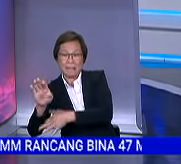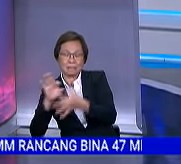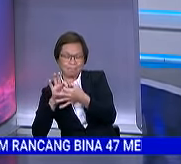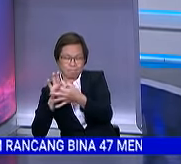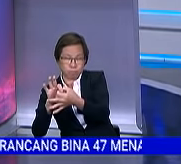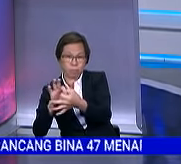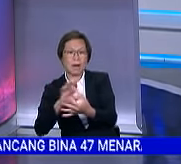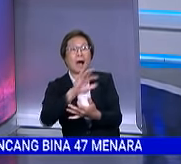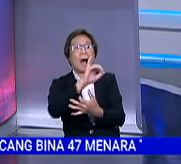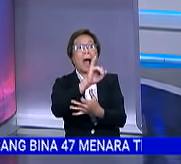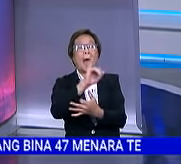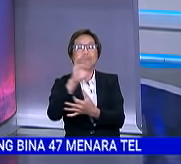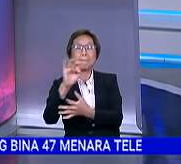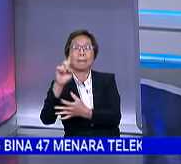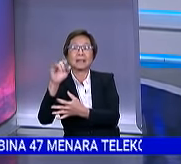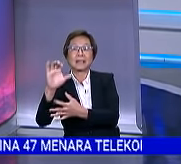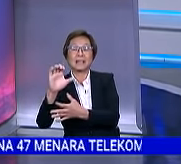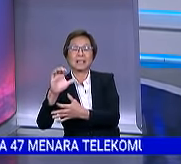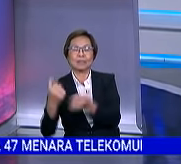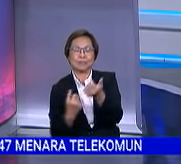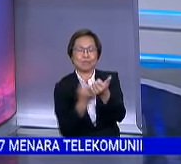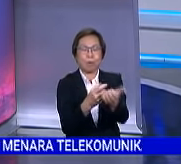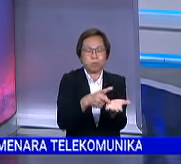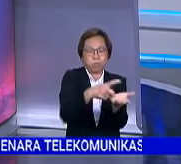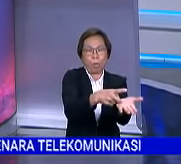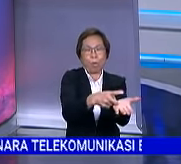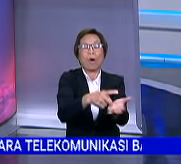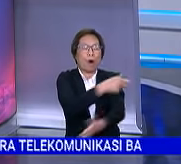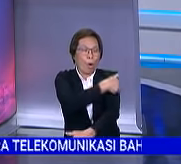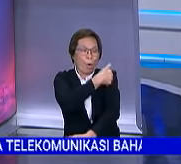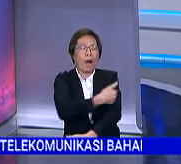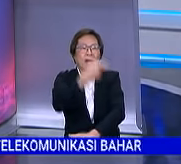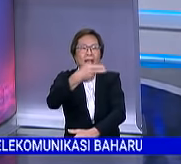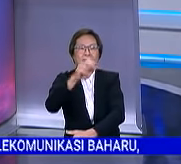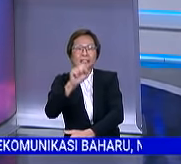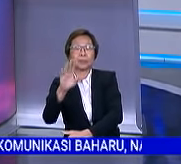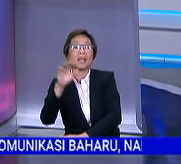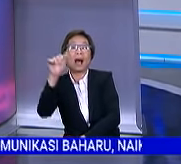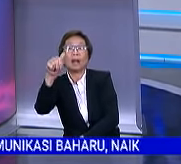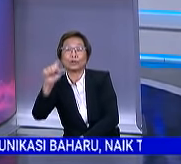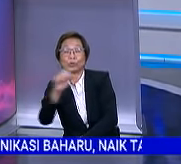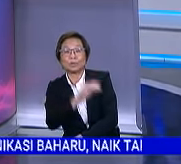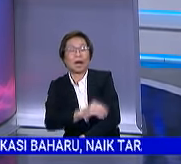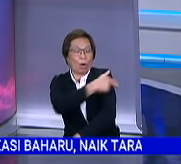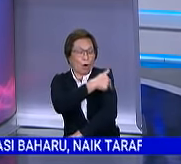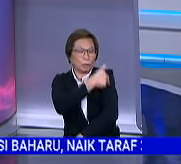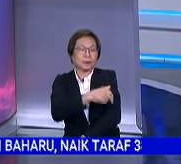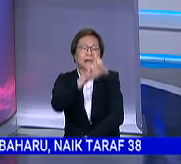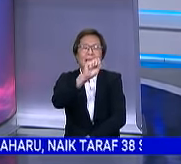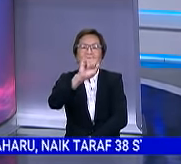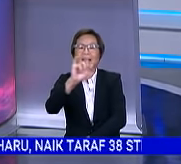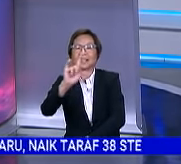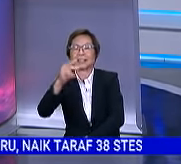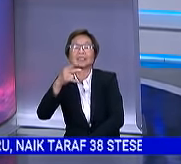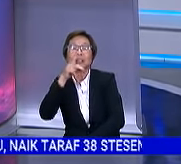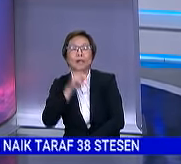PNB dan iMedic menyalurkan sumbangan kepada Hospital Sultanah Bahiyah HSB Alustar dan Hospital Sid Kedah. 5,000